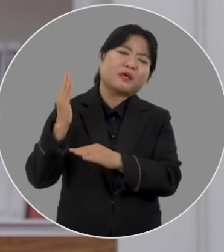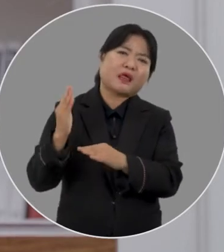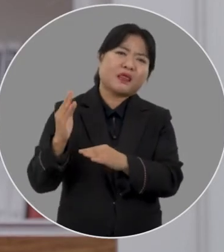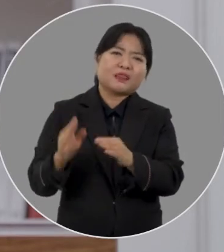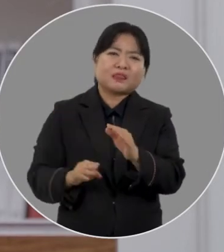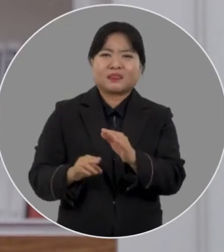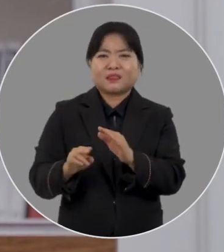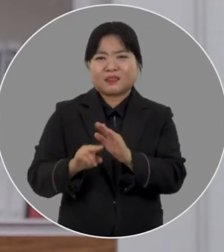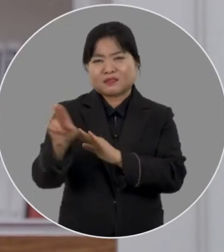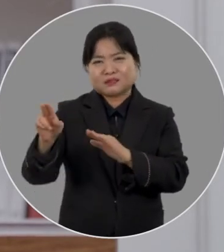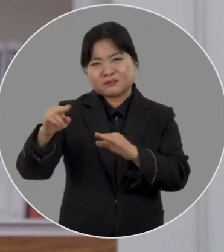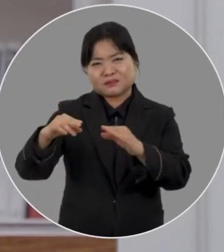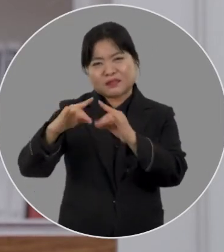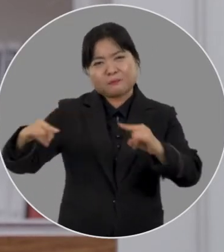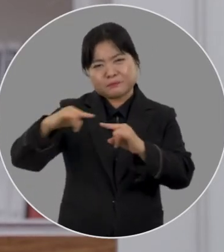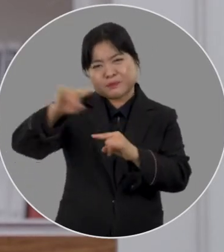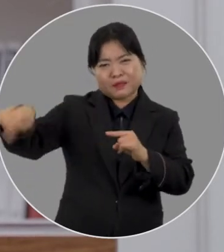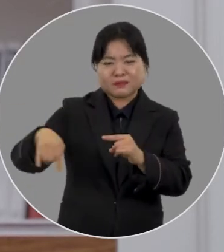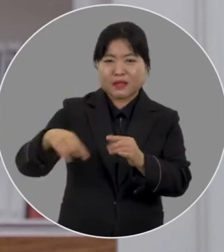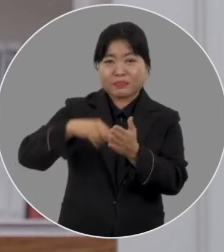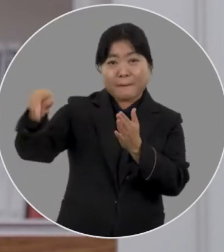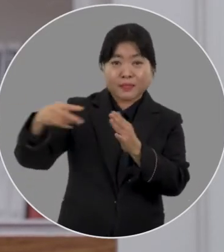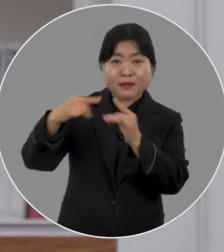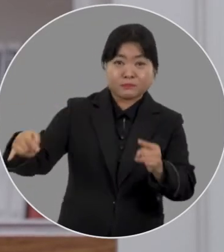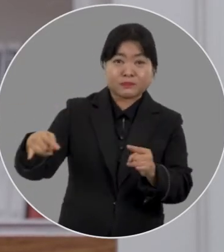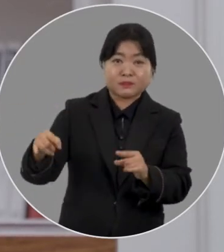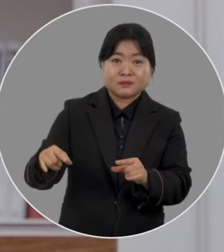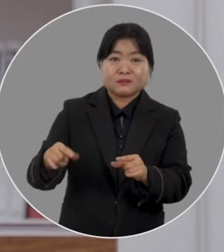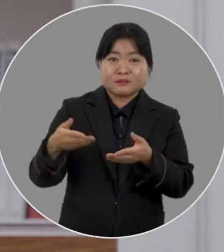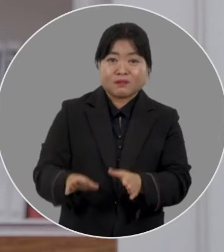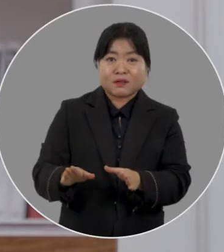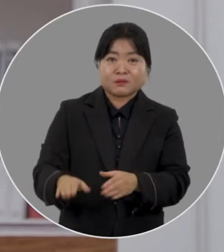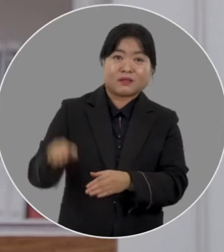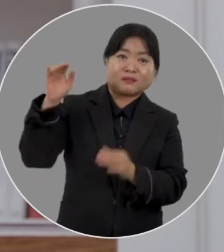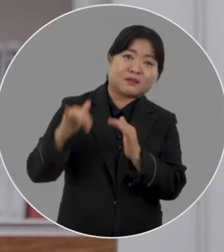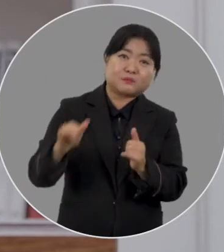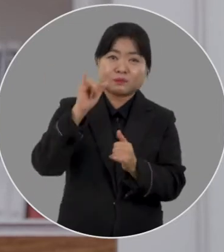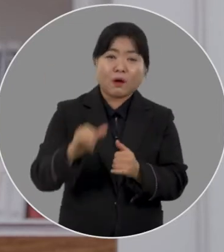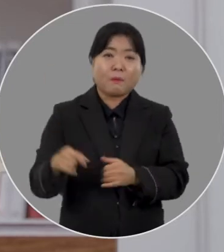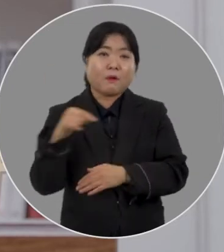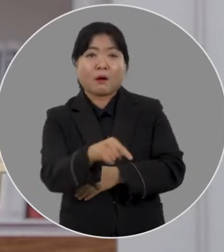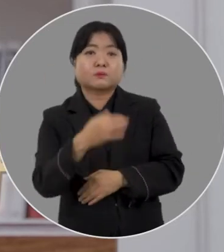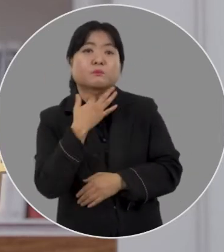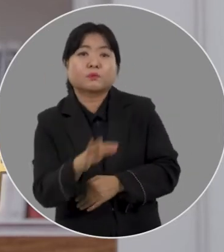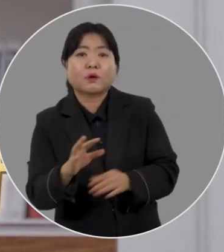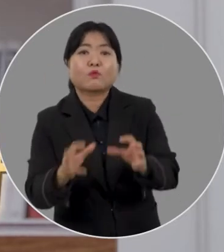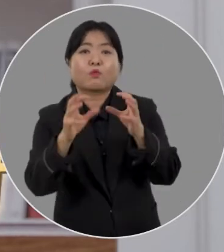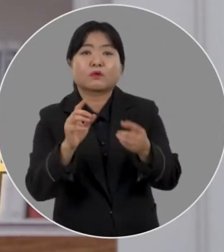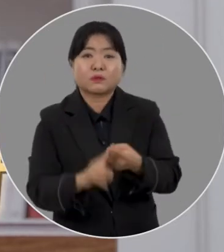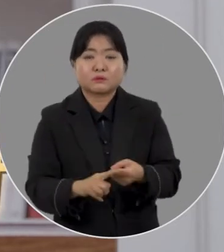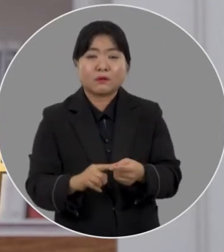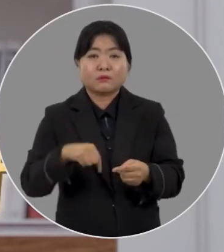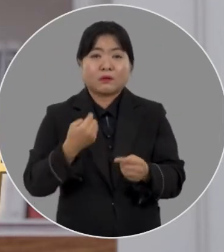캠프에서 태어나고 자란 사람들도 존재해요. 근데 그러면 이 사람들은 한 번도 가보지 못한 고국에 대해서 네. 자국의 역사에